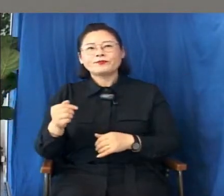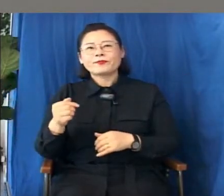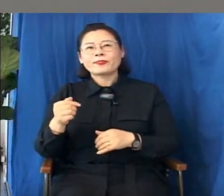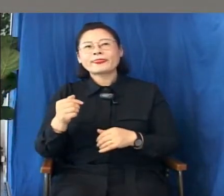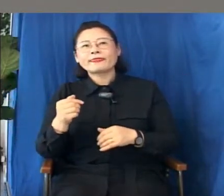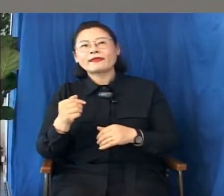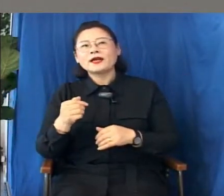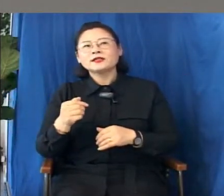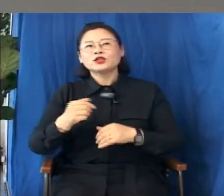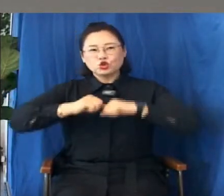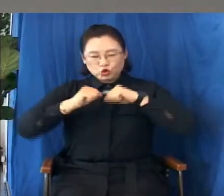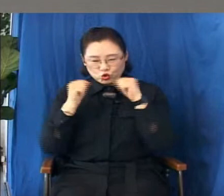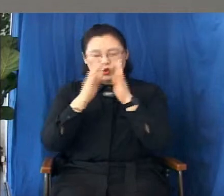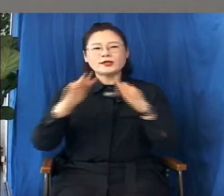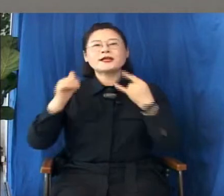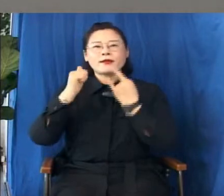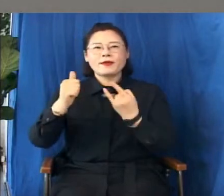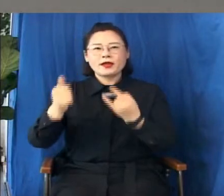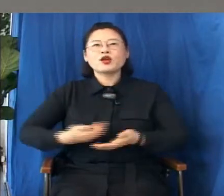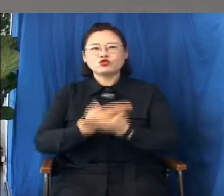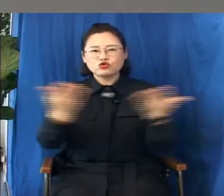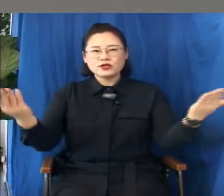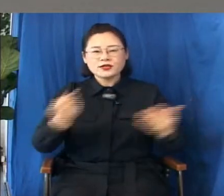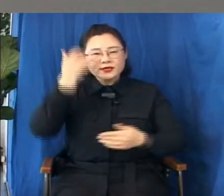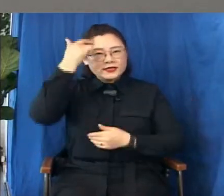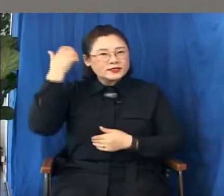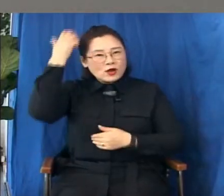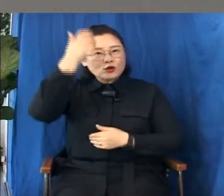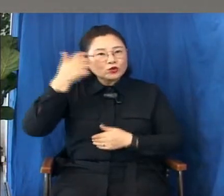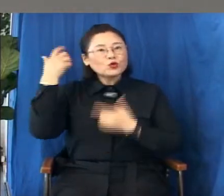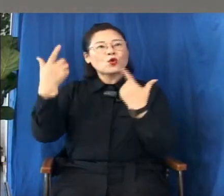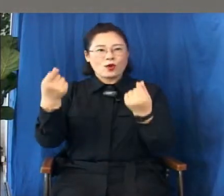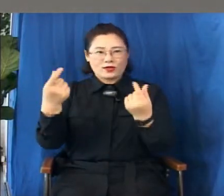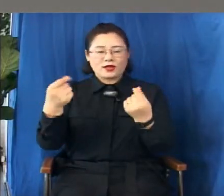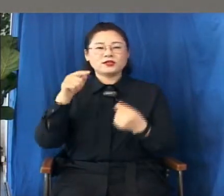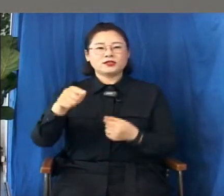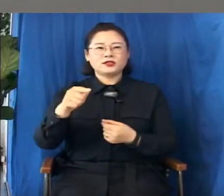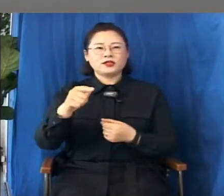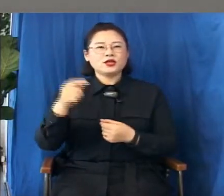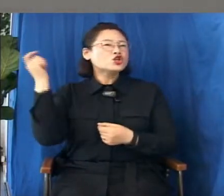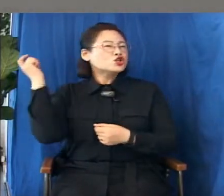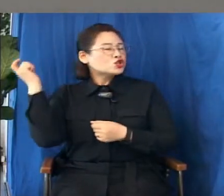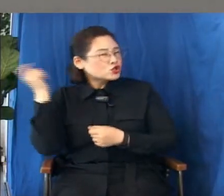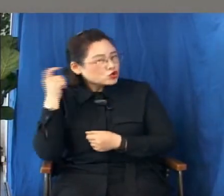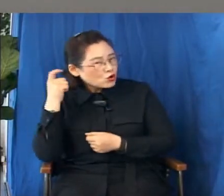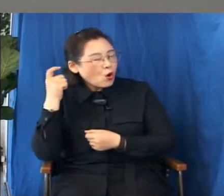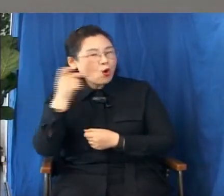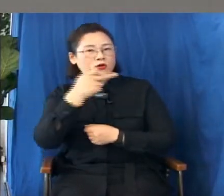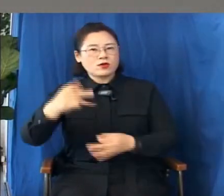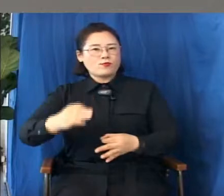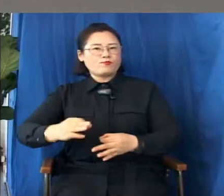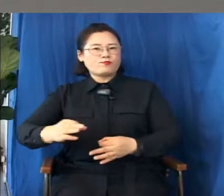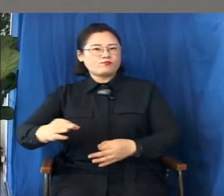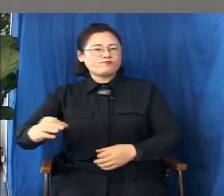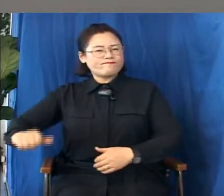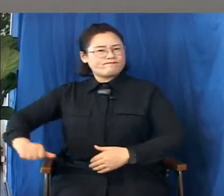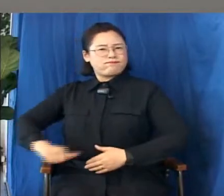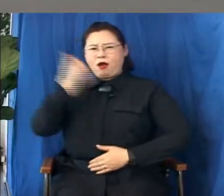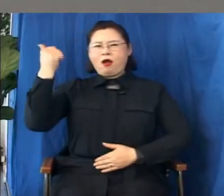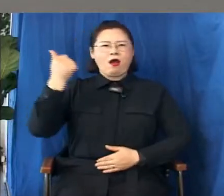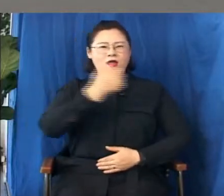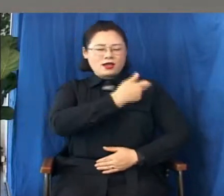그들이 듣고 크게 놓아여 사도들을 없이 하고자 할세. 여러분 그러니까 베드로는 지금 그